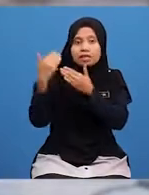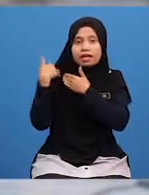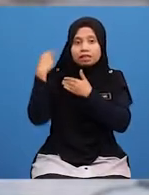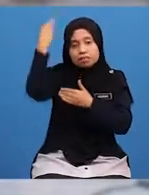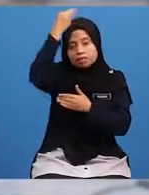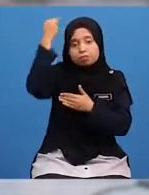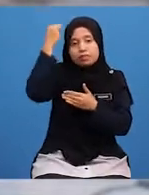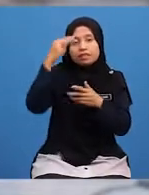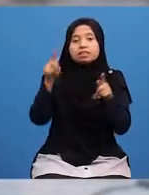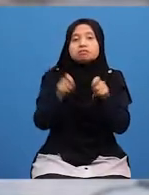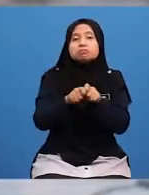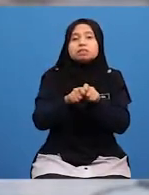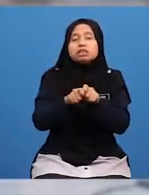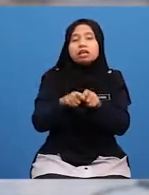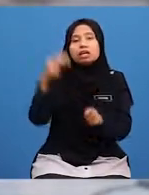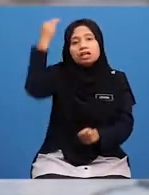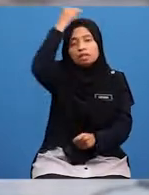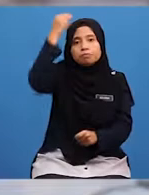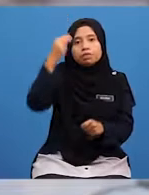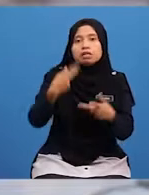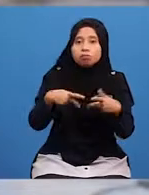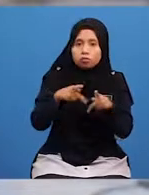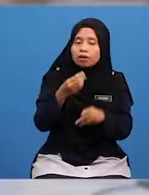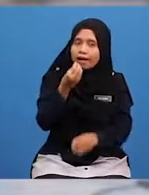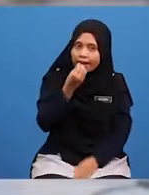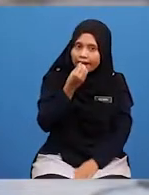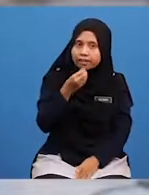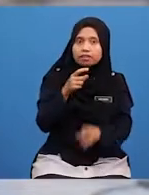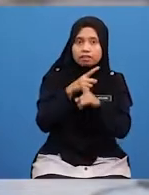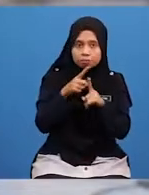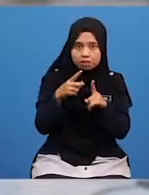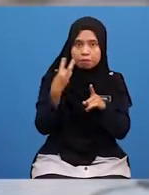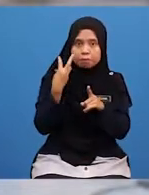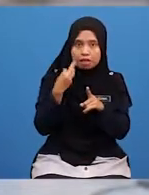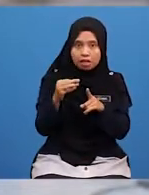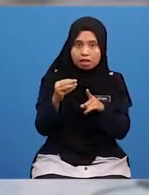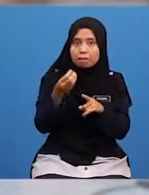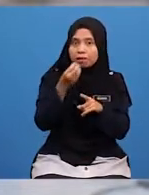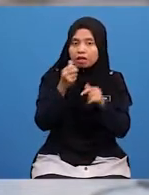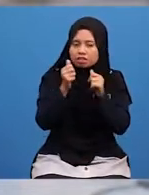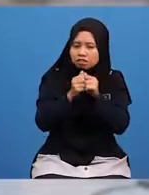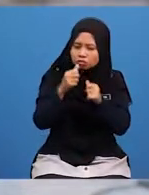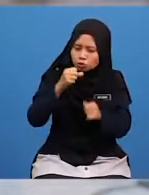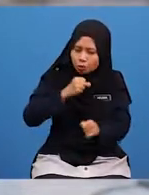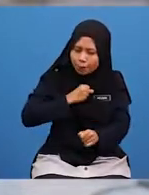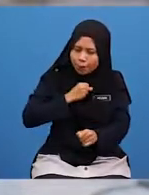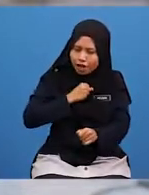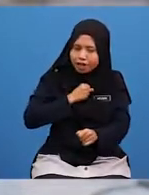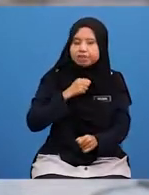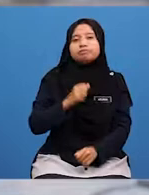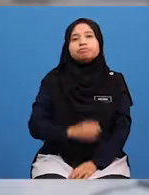adalah seperti Nabi perlukan makanan tetapi mereka makan dengan tertib dan tidak